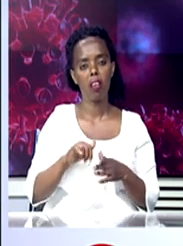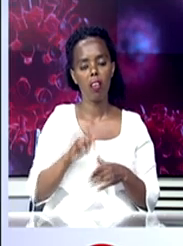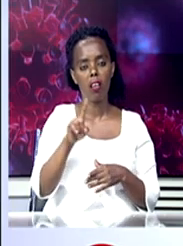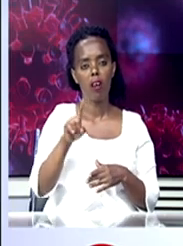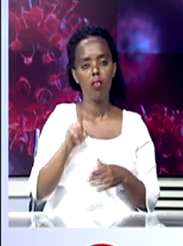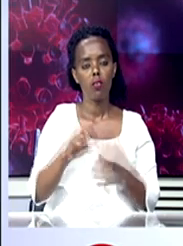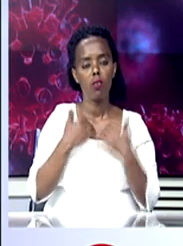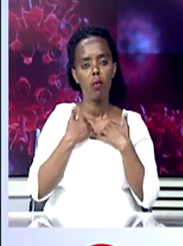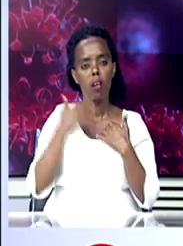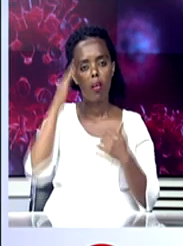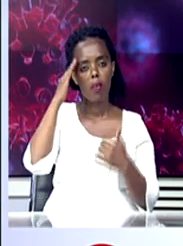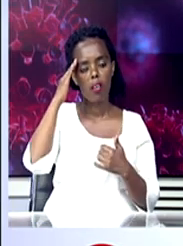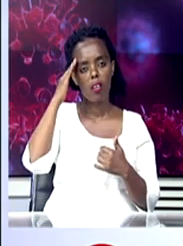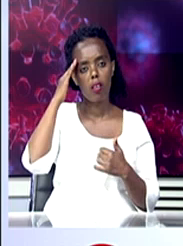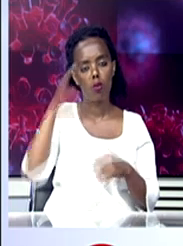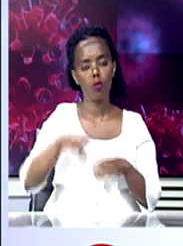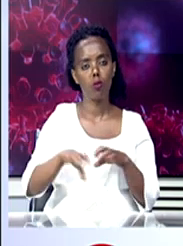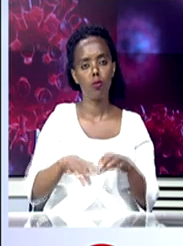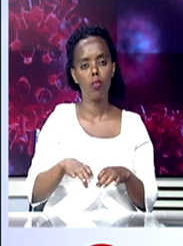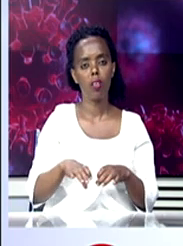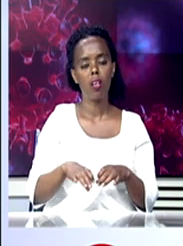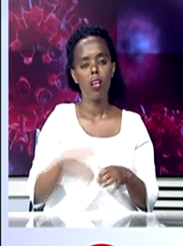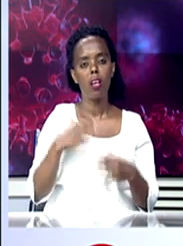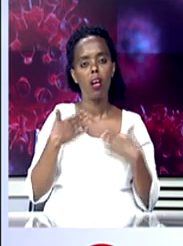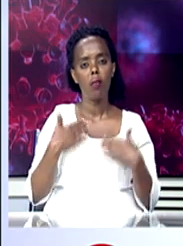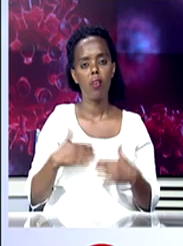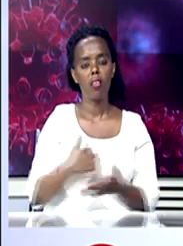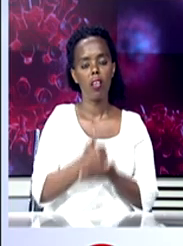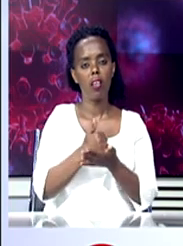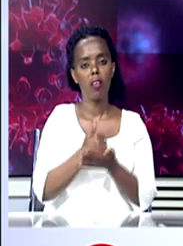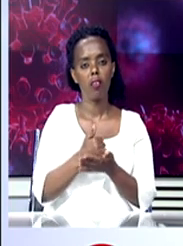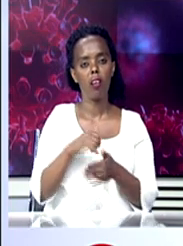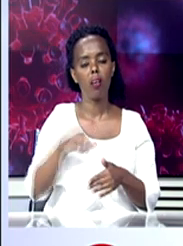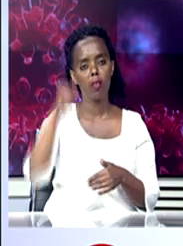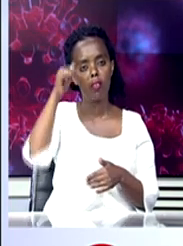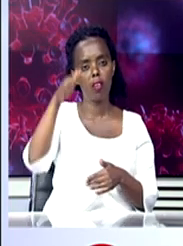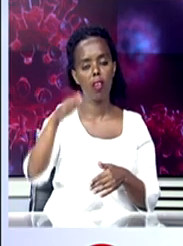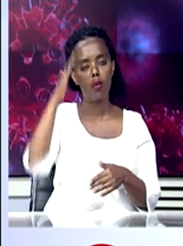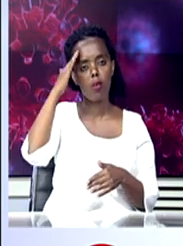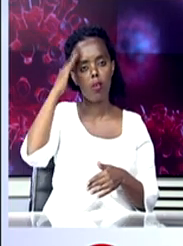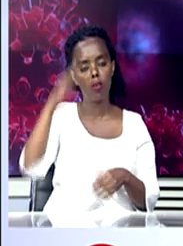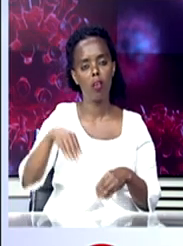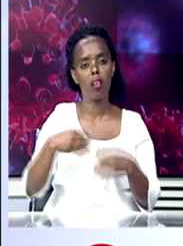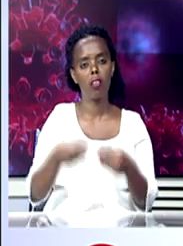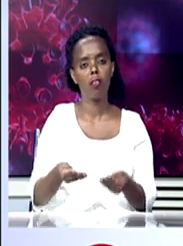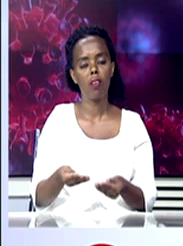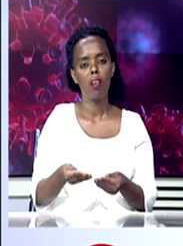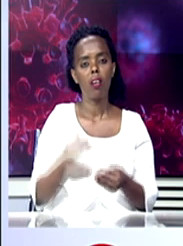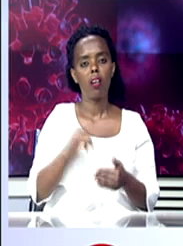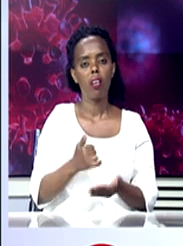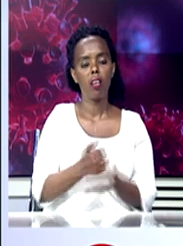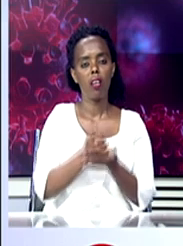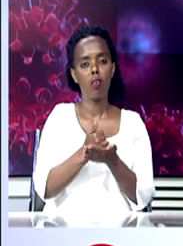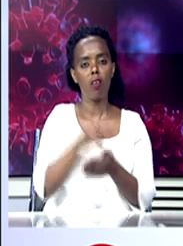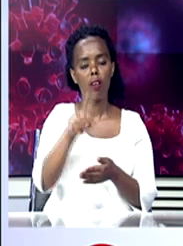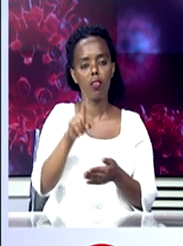sun akka beekan gochuu fi qaamni deeggaramus immoo nama saniif hubannoo yoo laateef kan